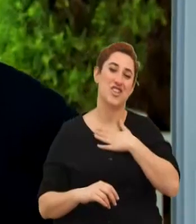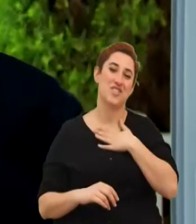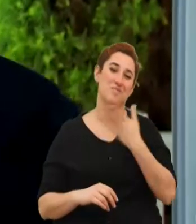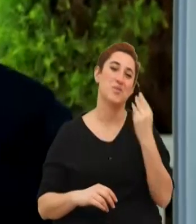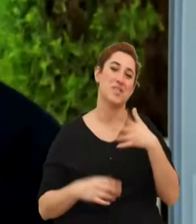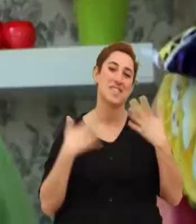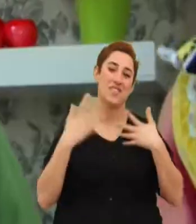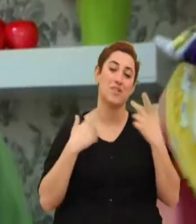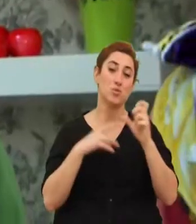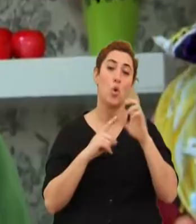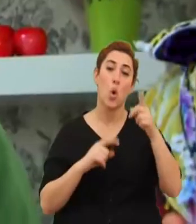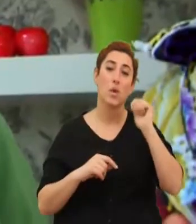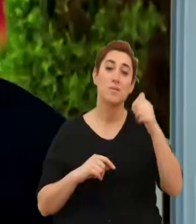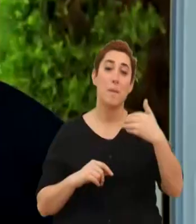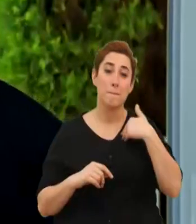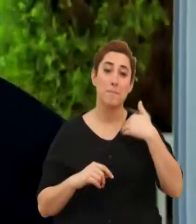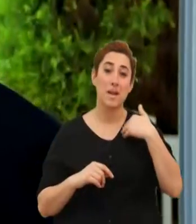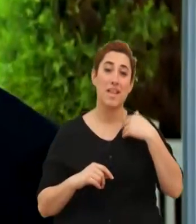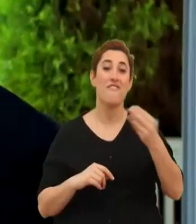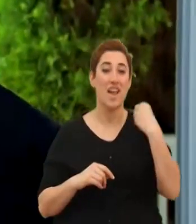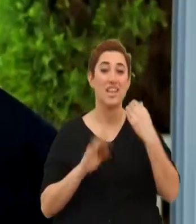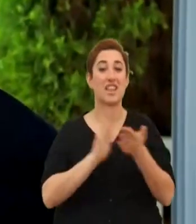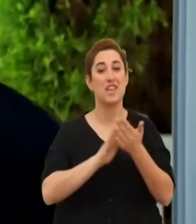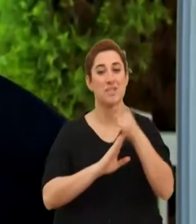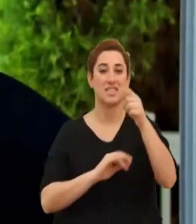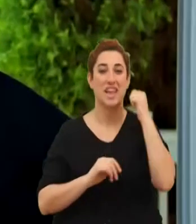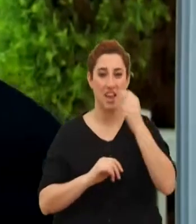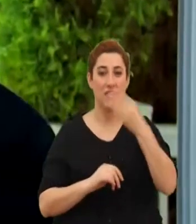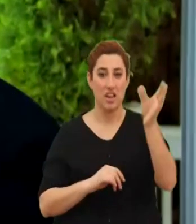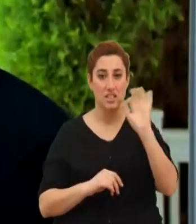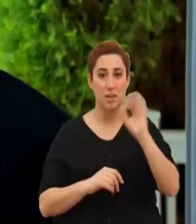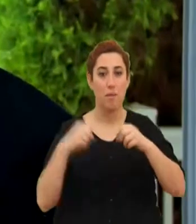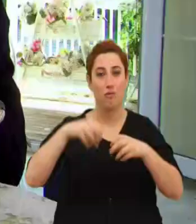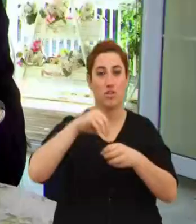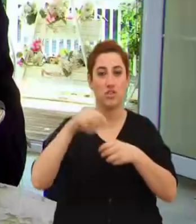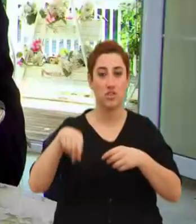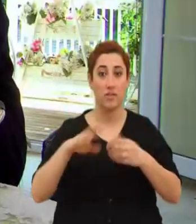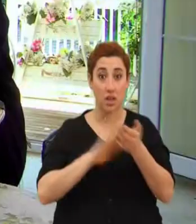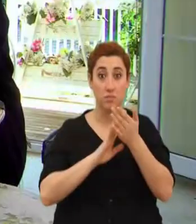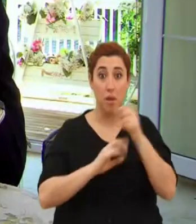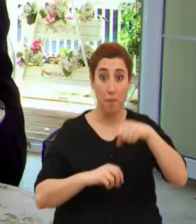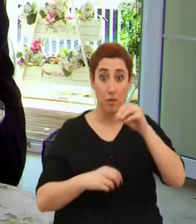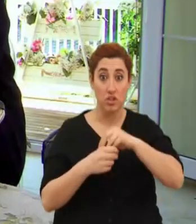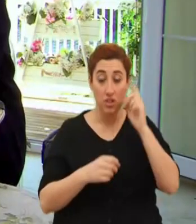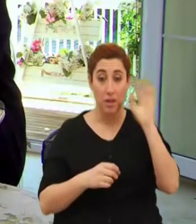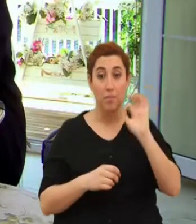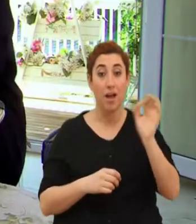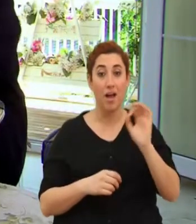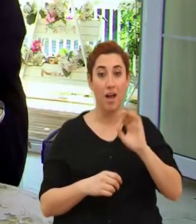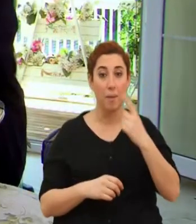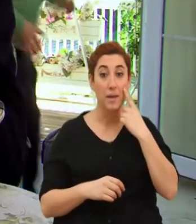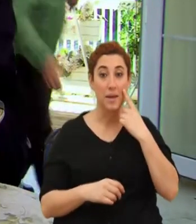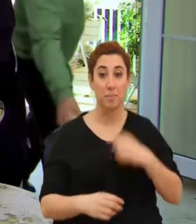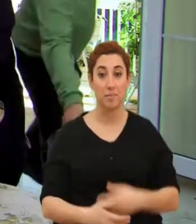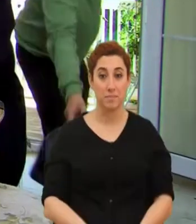iyi ya, çok sevindim Şükrü. O zaman bana bağ verdikleri tazminatı da sen geri verirsin değil mi onlara bavulun içinde? Tazminat bavulun içinde mi? He. Bir bakayım bir şey